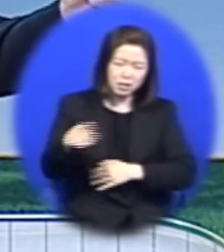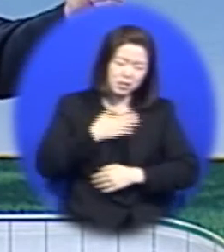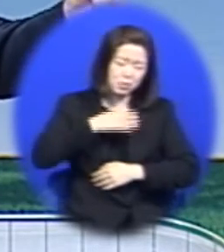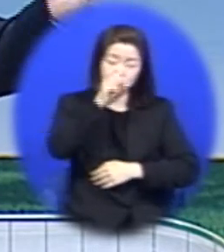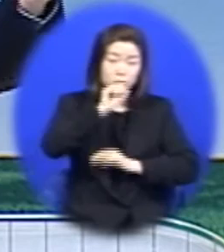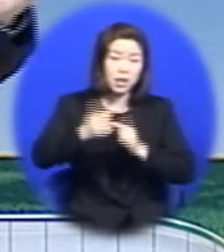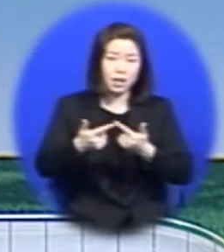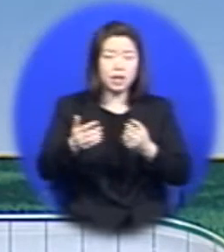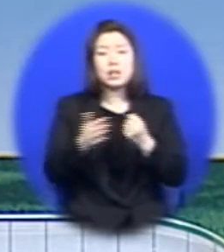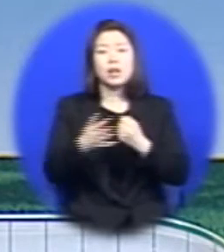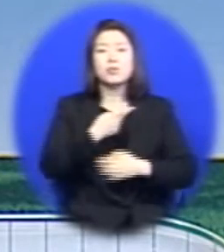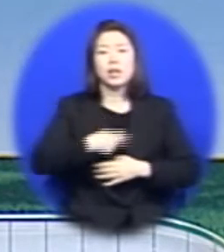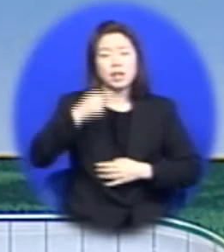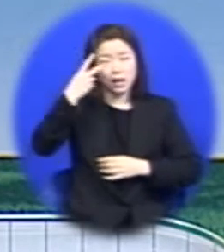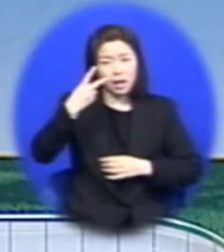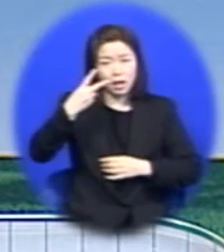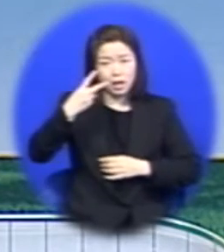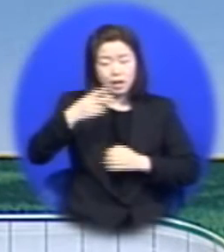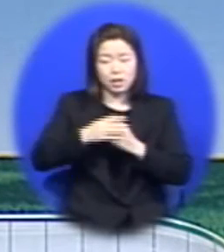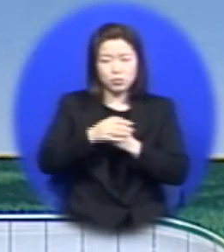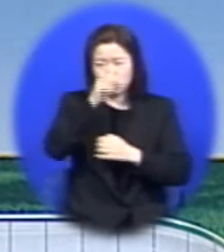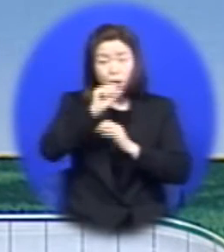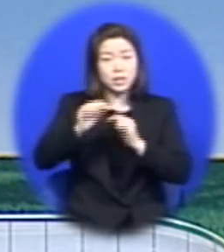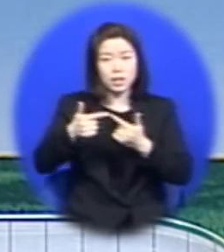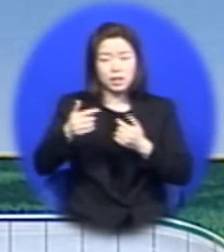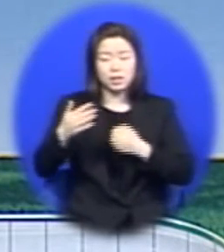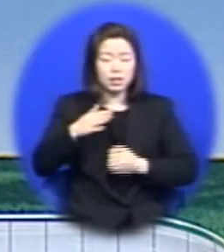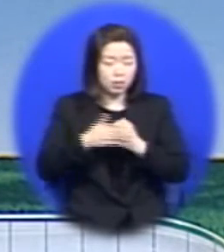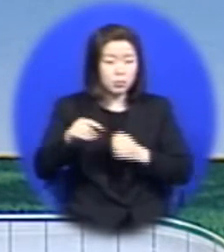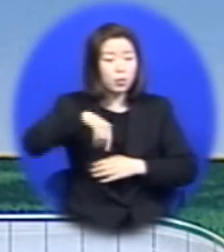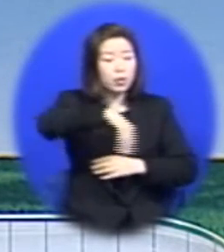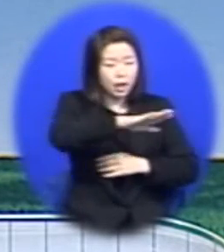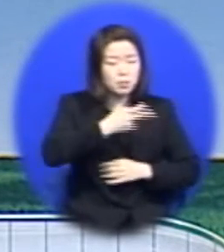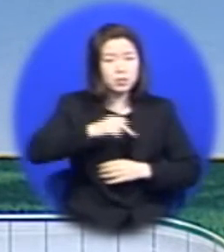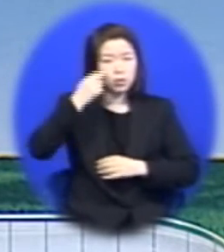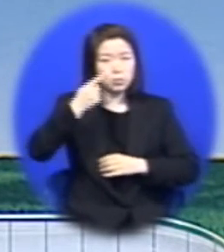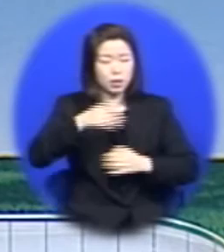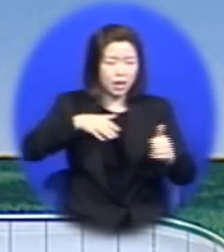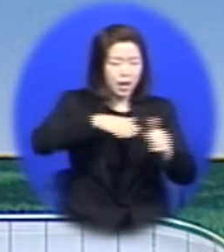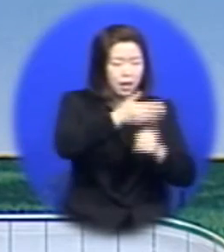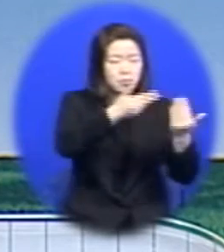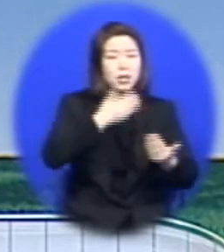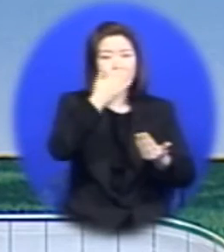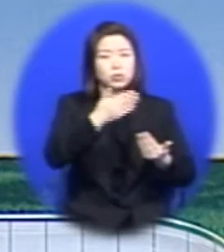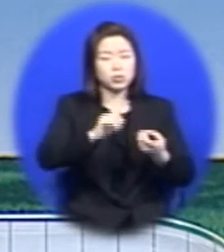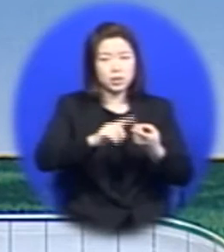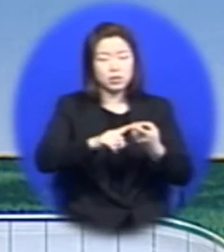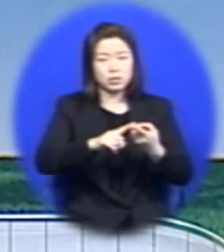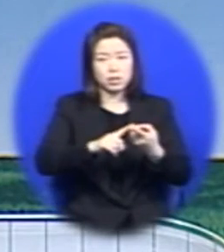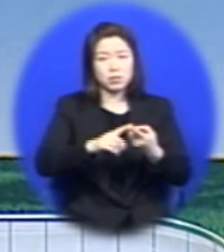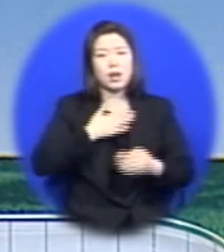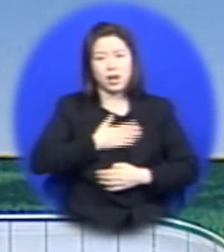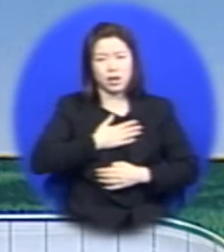가면 그들에게 해를 당할지 모르겠다. 그래서 30절에서 33절까지 자기를 위해서